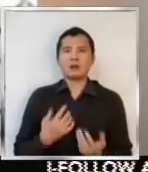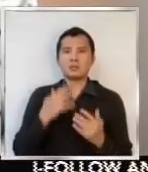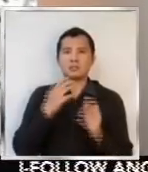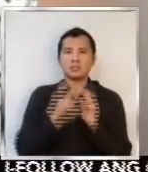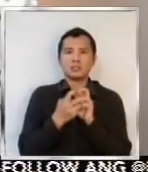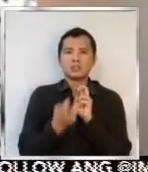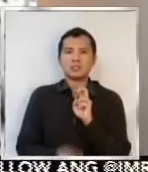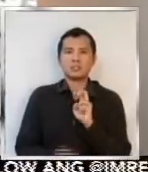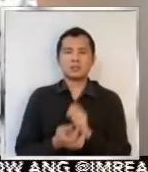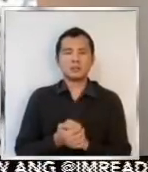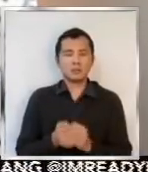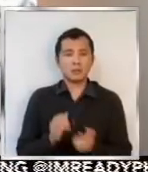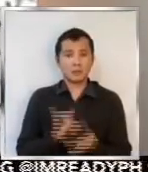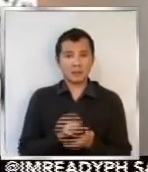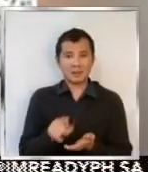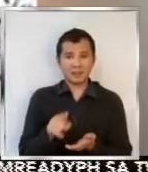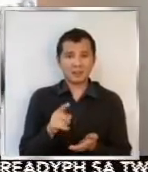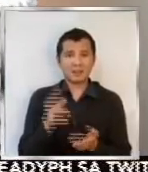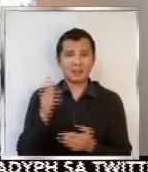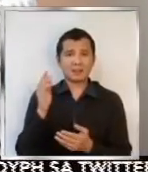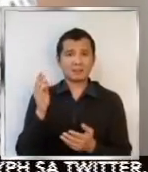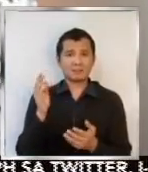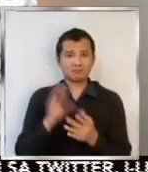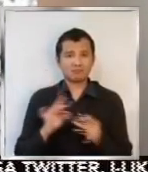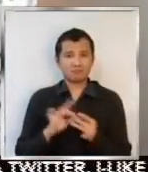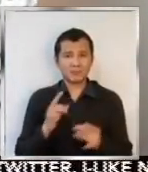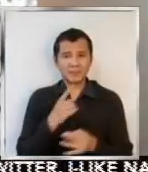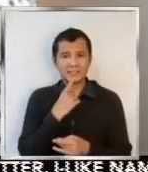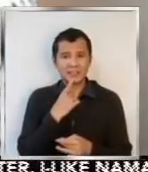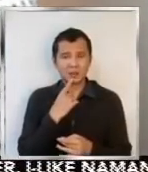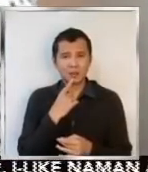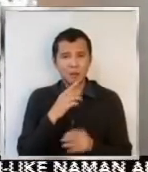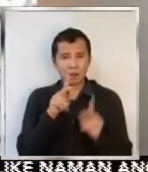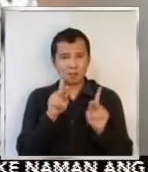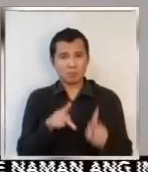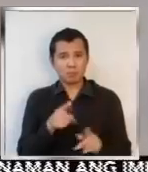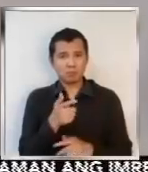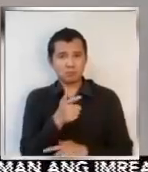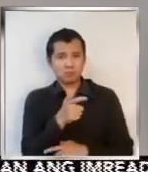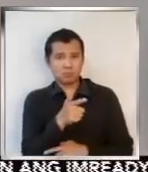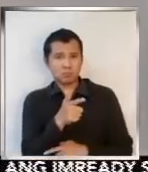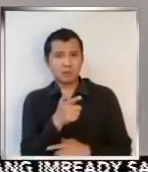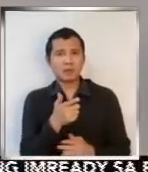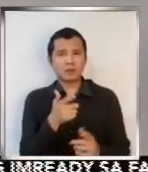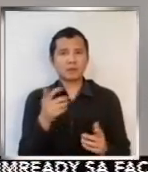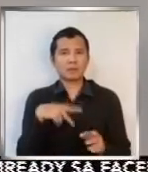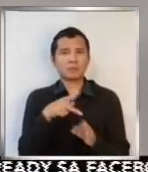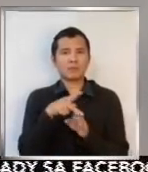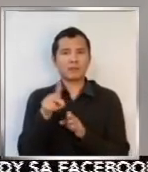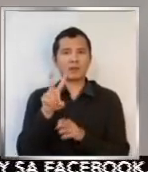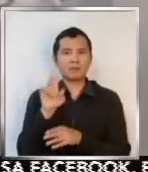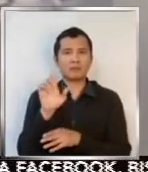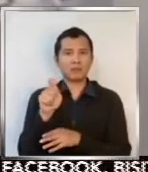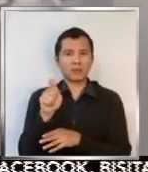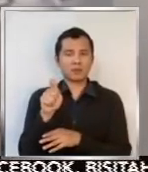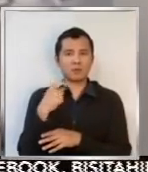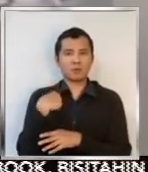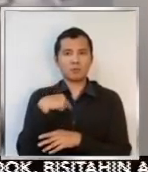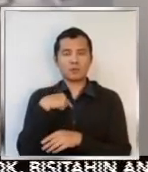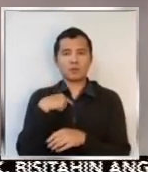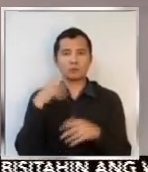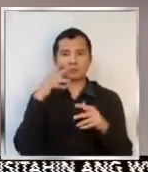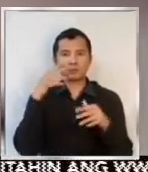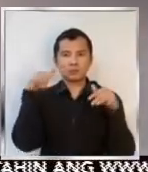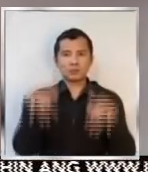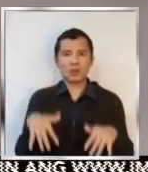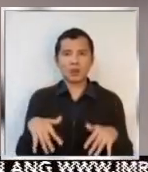ay yun daw pong bumabaril na yun ay yun po yung provincial veterinarian nila. We were shocked, we were